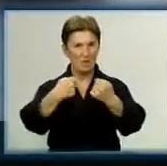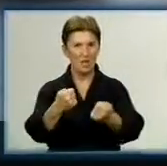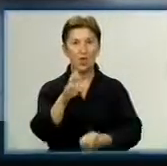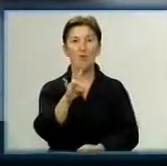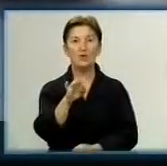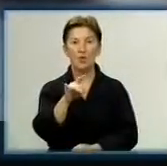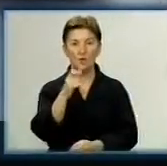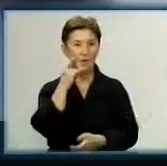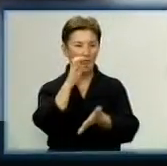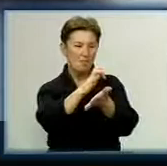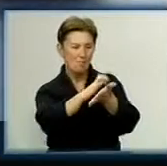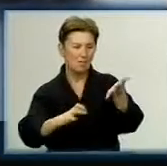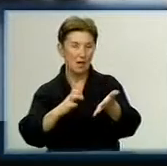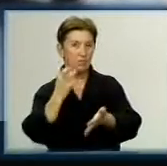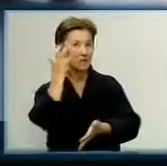подряпини обличчя.